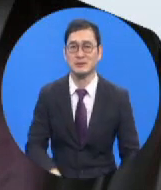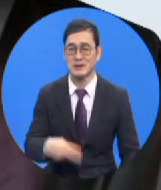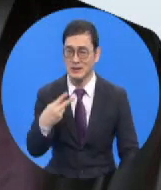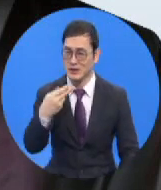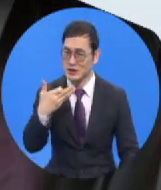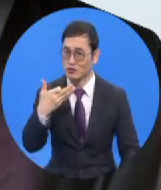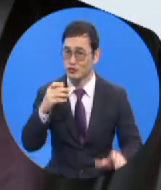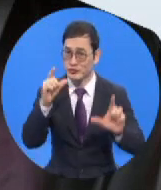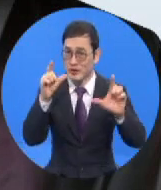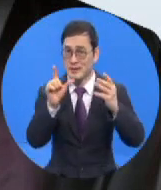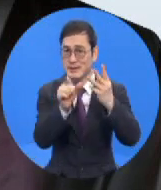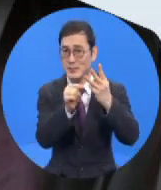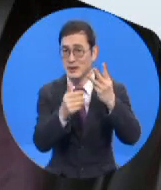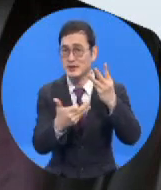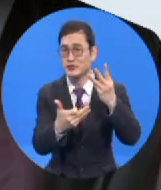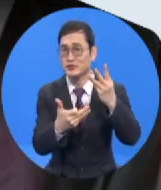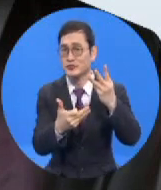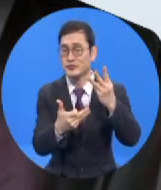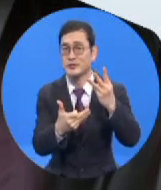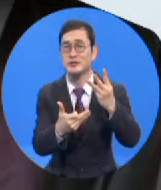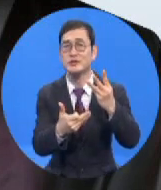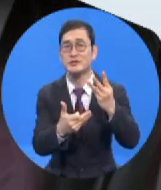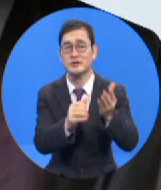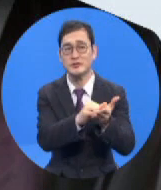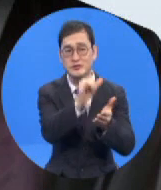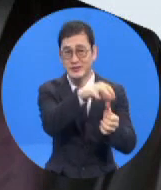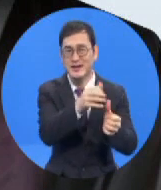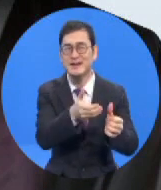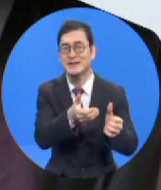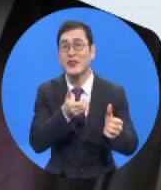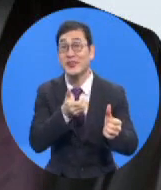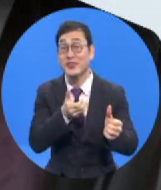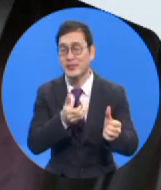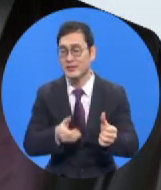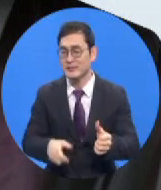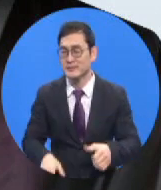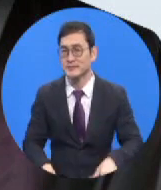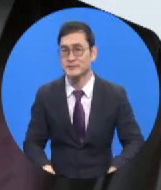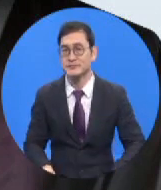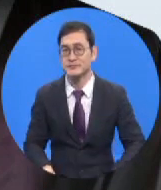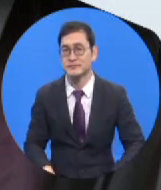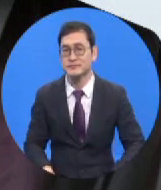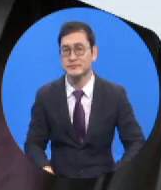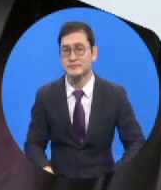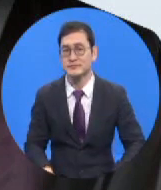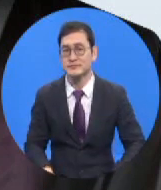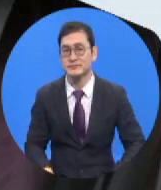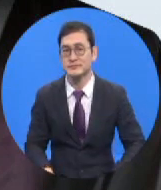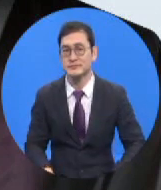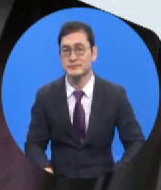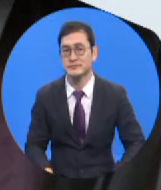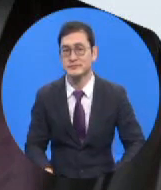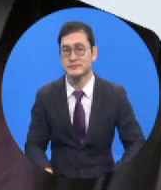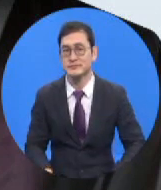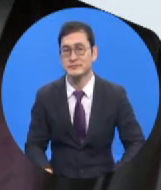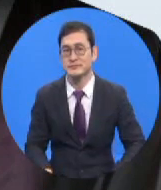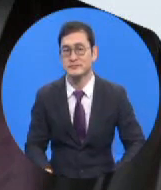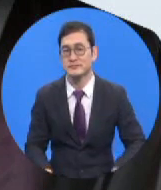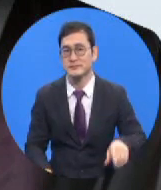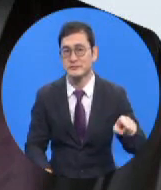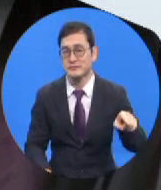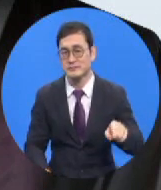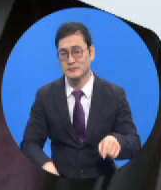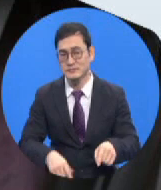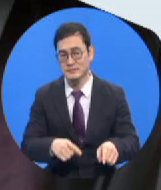2019년 3월 19일에 그러니까 출국 금지라기 전이죠. 김학의 당시에 대검 과거사 진상조사에 참여하고 있는